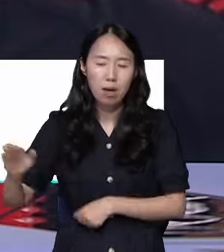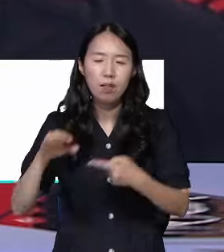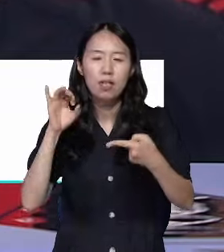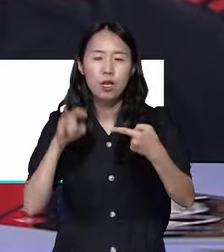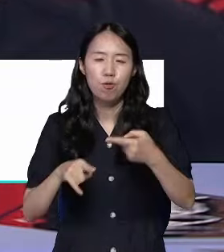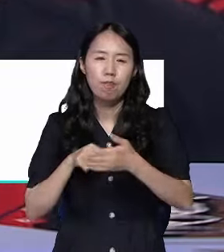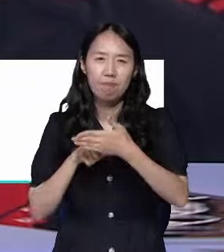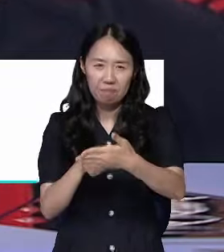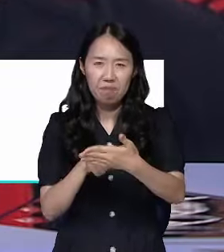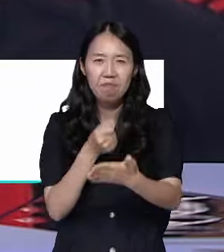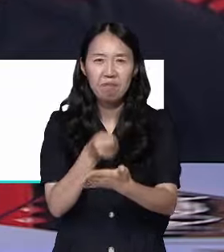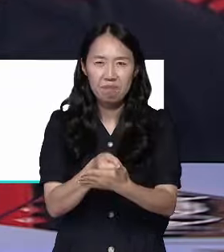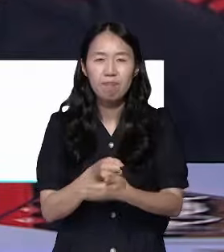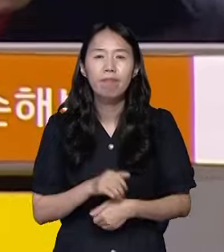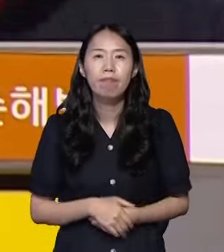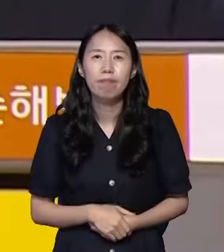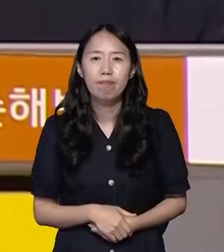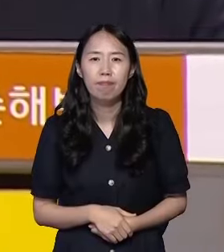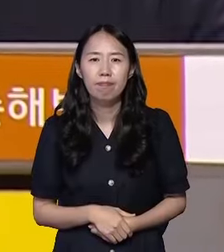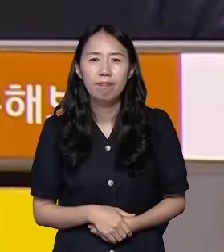정희진 기자입니다.